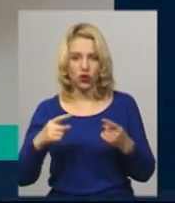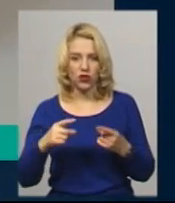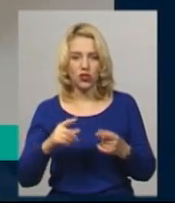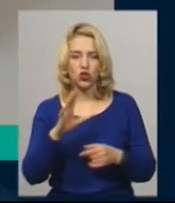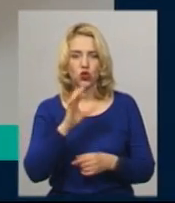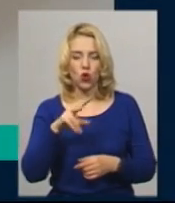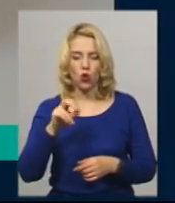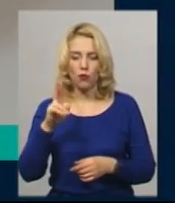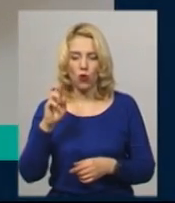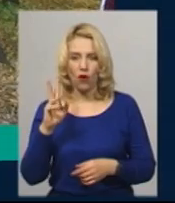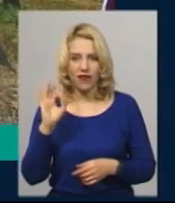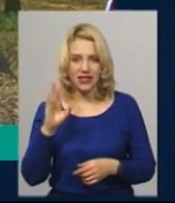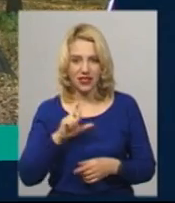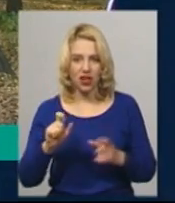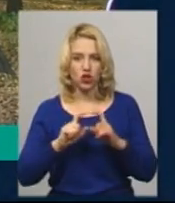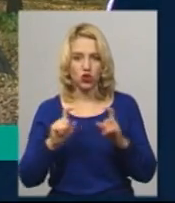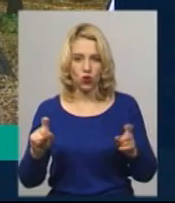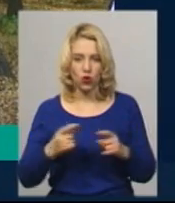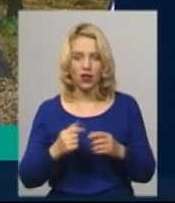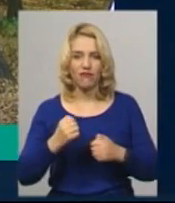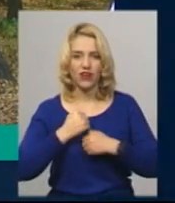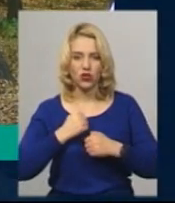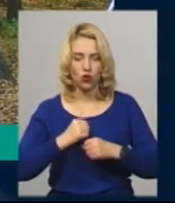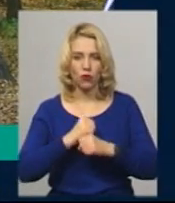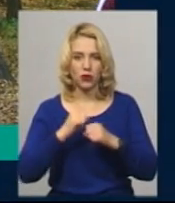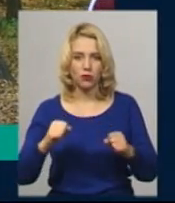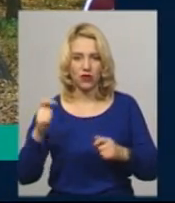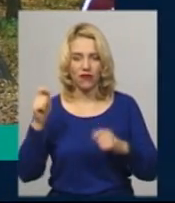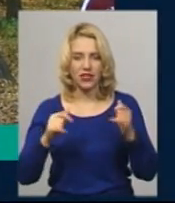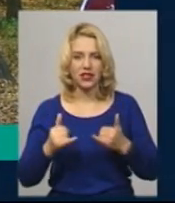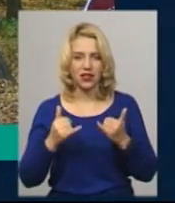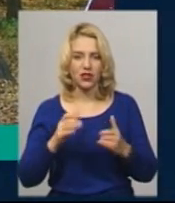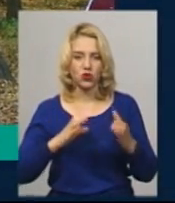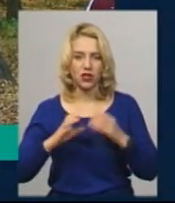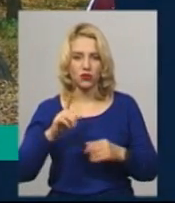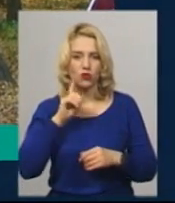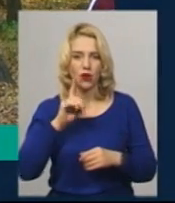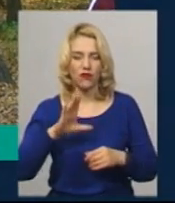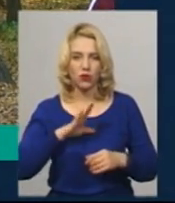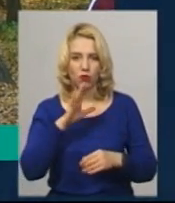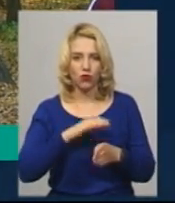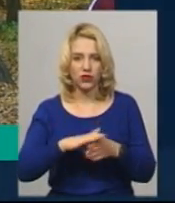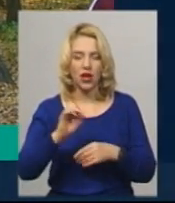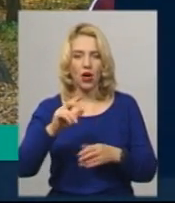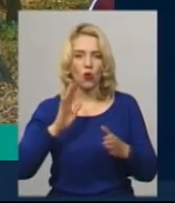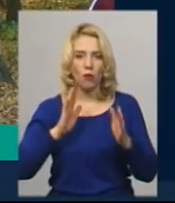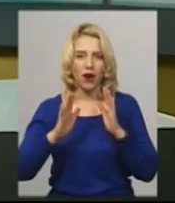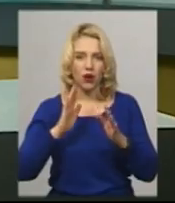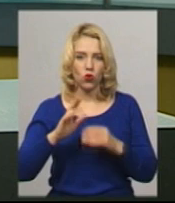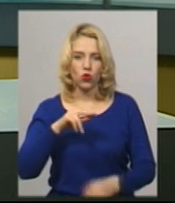району за кошти громади. Військово-патріотичний квест для студентської молоді відбувся у Хмельницькому парку імені Михайла Чекмана.